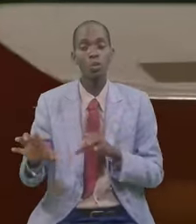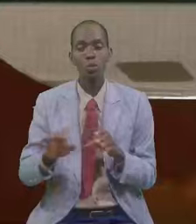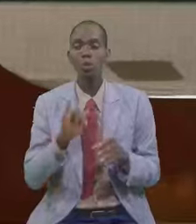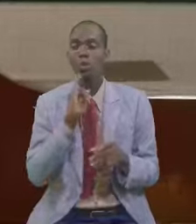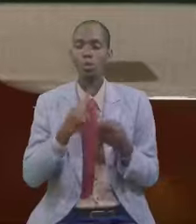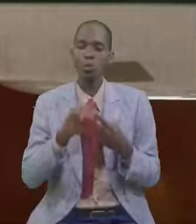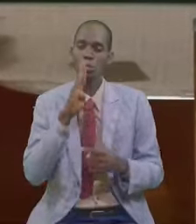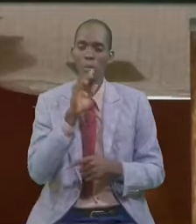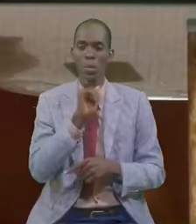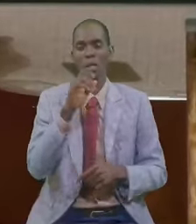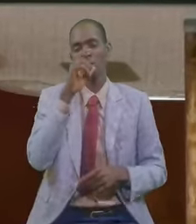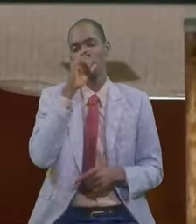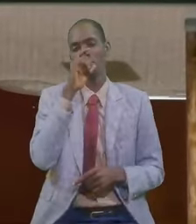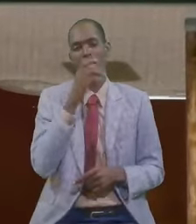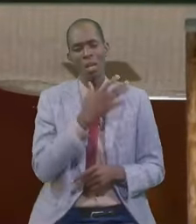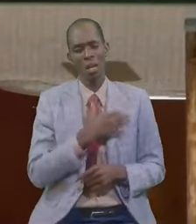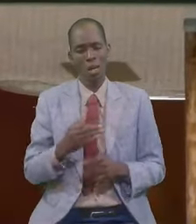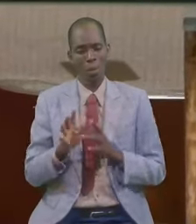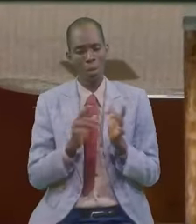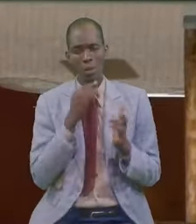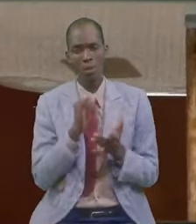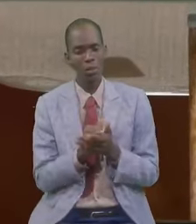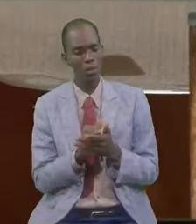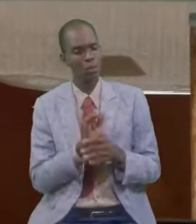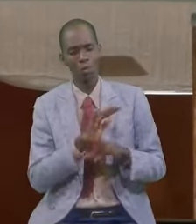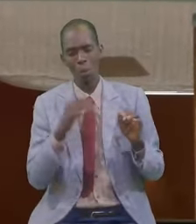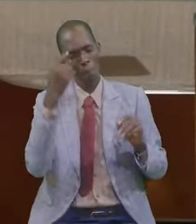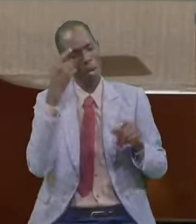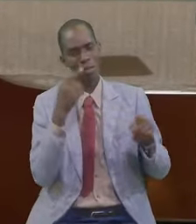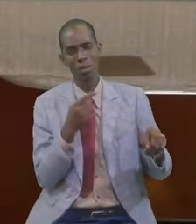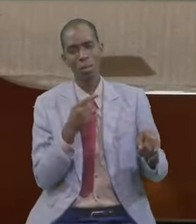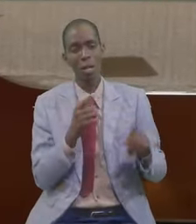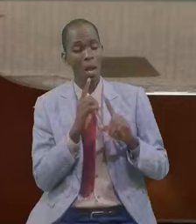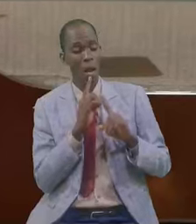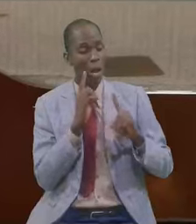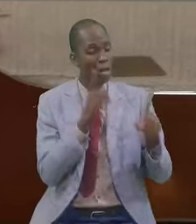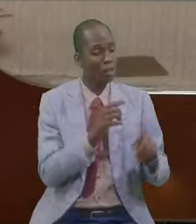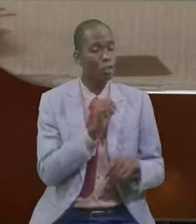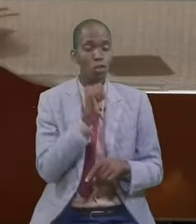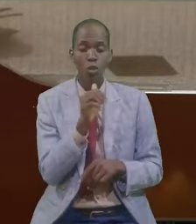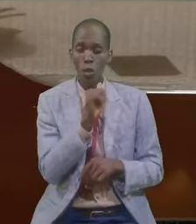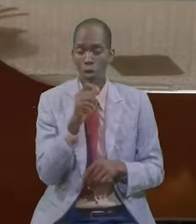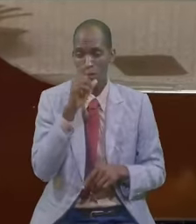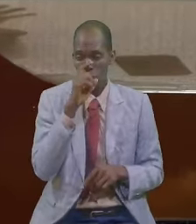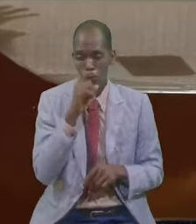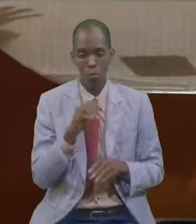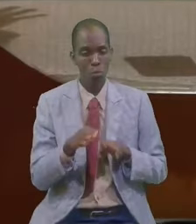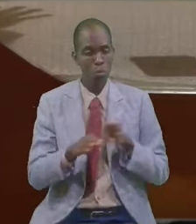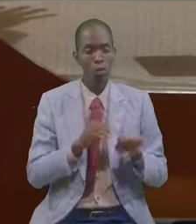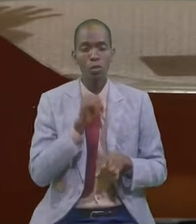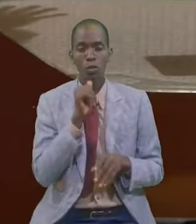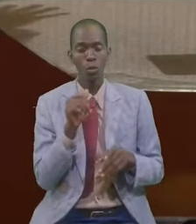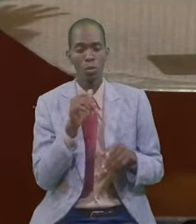de jouer l'insensé. Et d'ici que ne répond pas à l'insensé, ne réagit